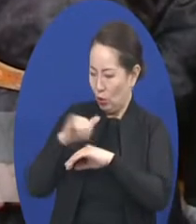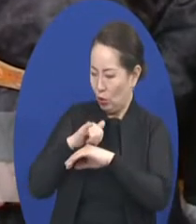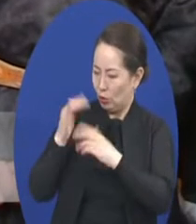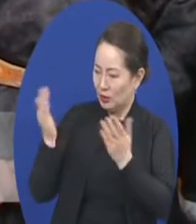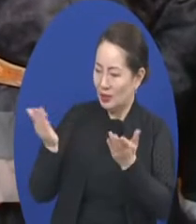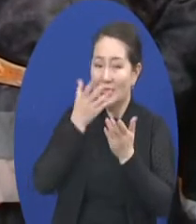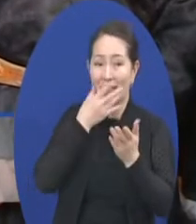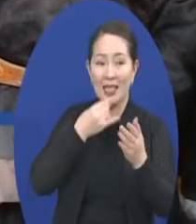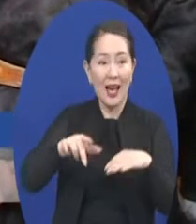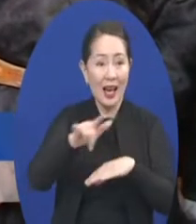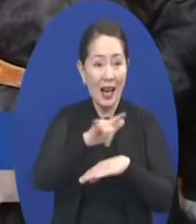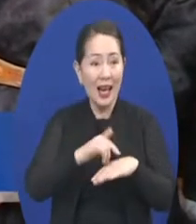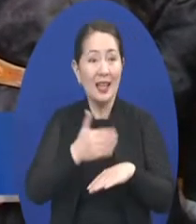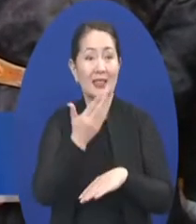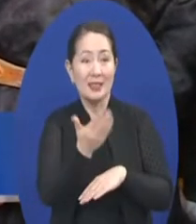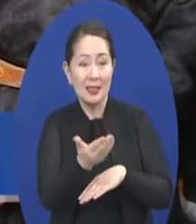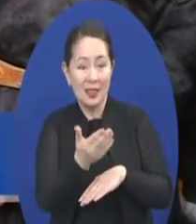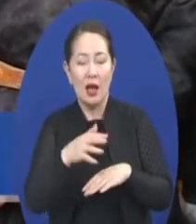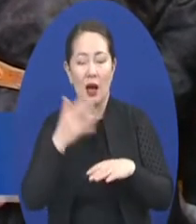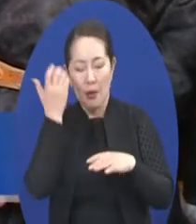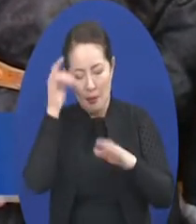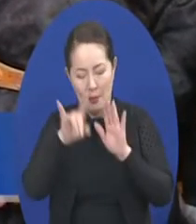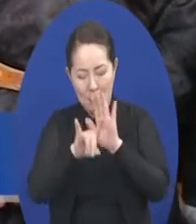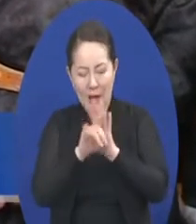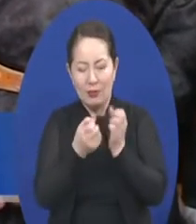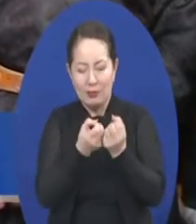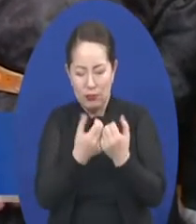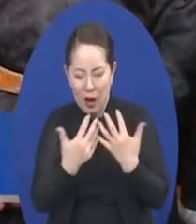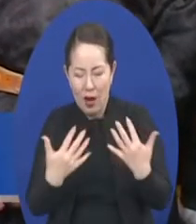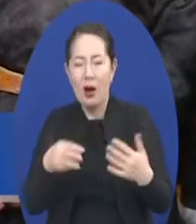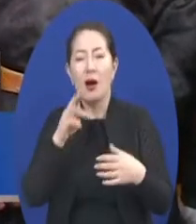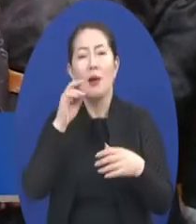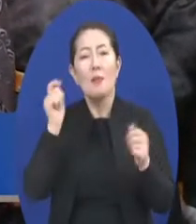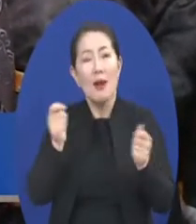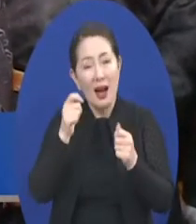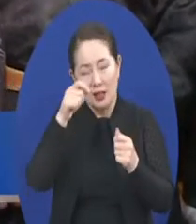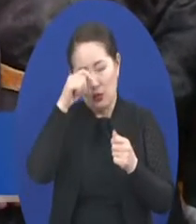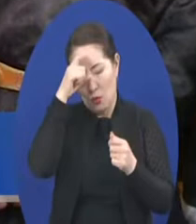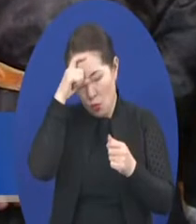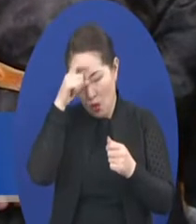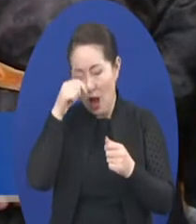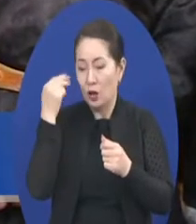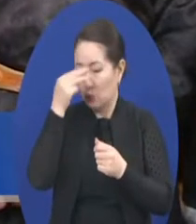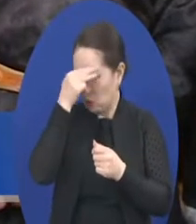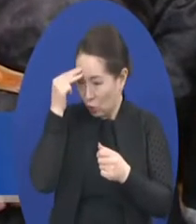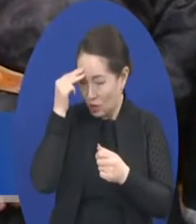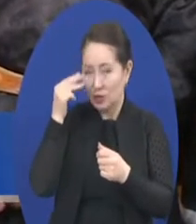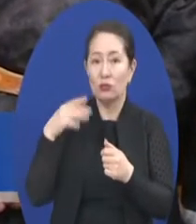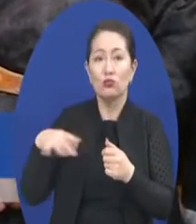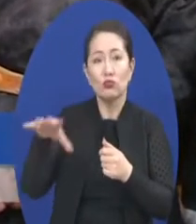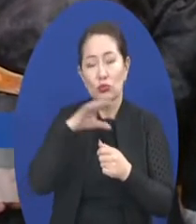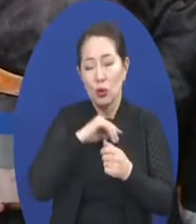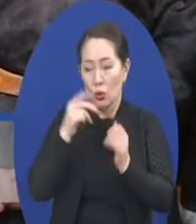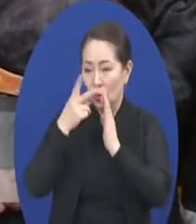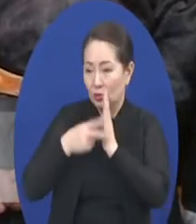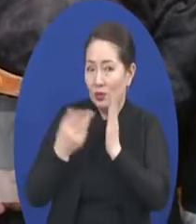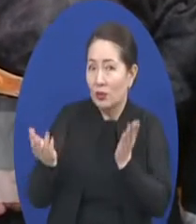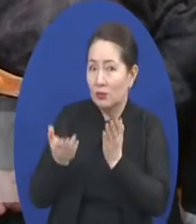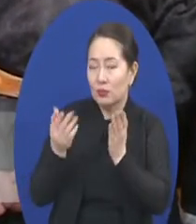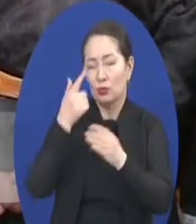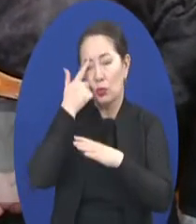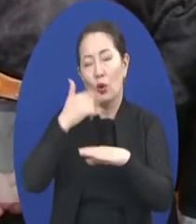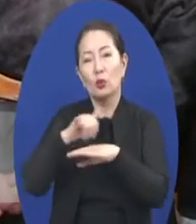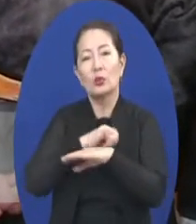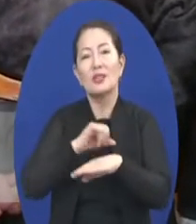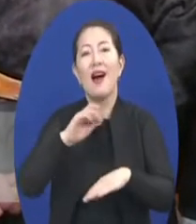дэлгэр сайхан нутагт дарван ашиг шимт мал сүргээ өсгөн үржүүлж малч ухаан туршлагаараа малчин төвний амлаасныг тань үнэлэн Монгол